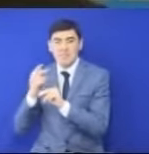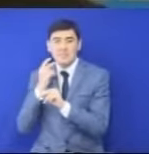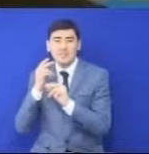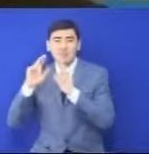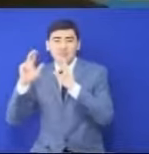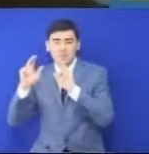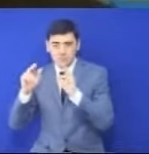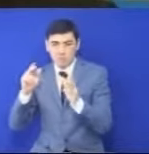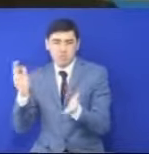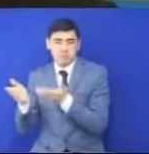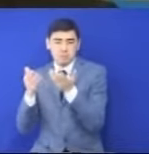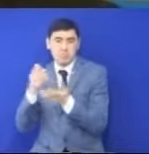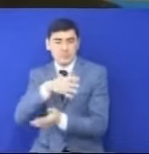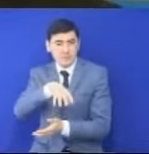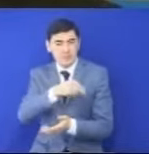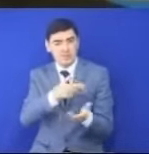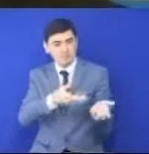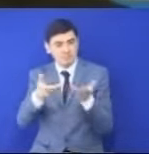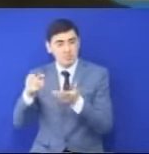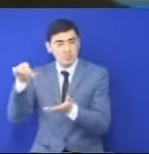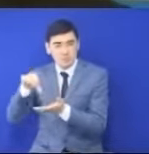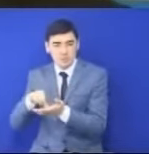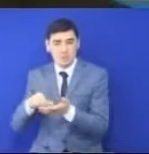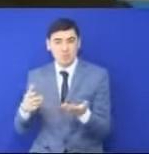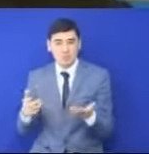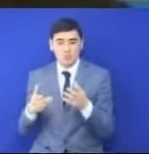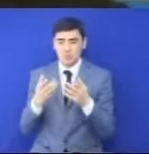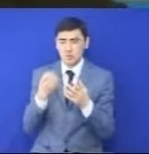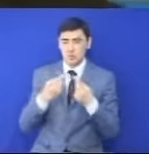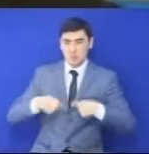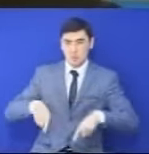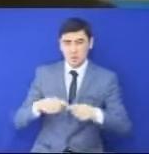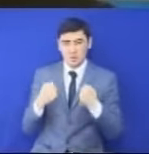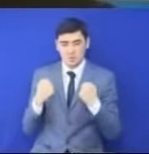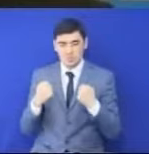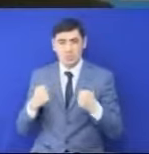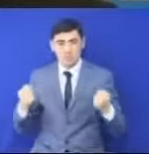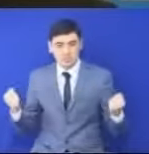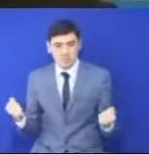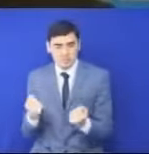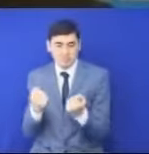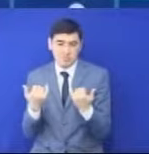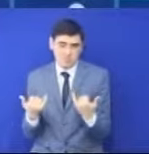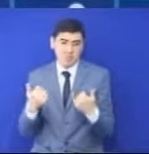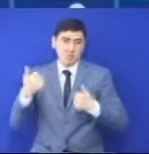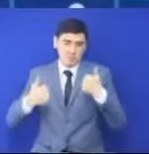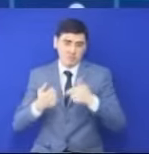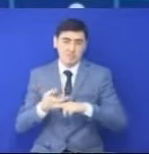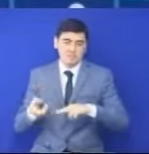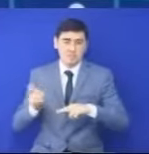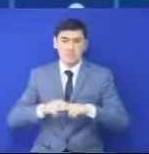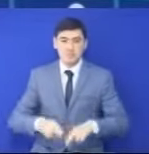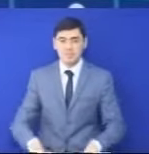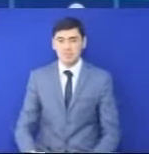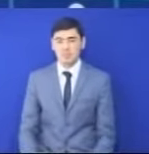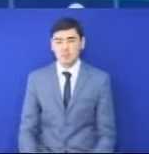развивают волейбол в городе. И вот при поддержке городского отдела мы такие соревнования проводим. Игра мне очень